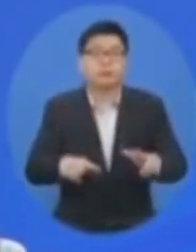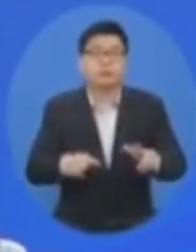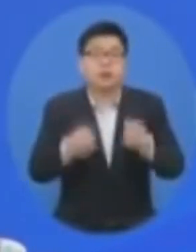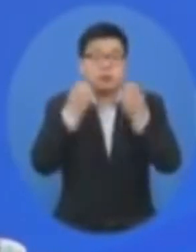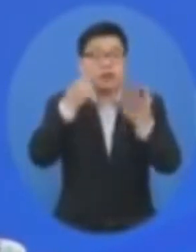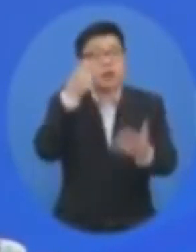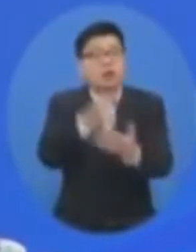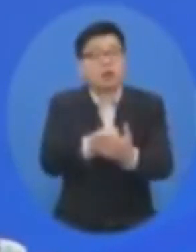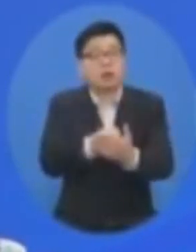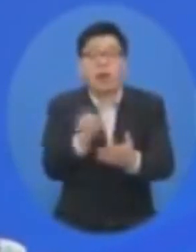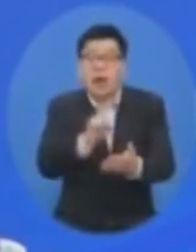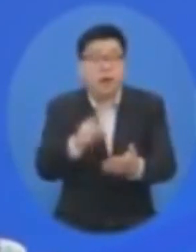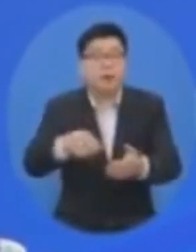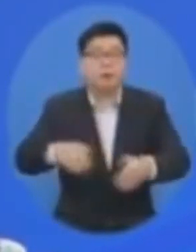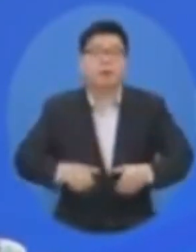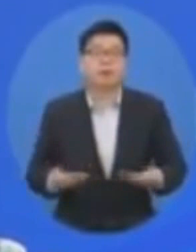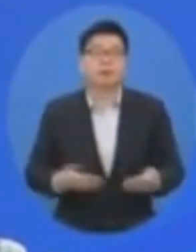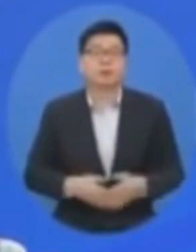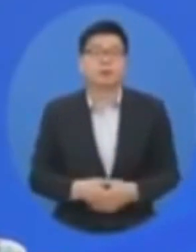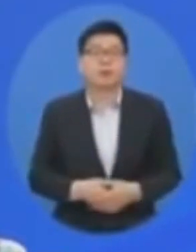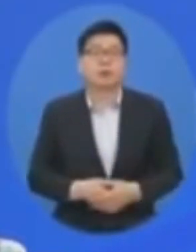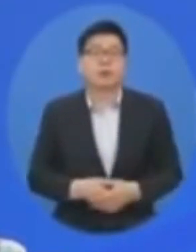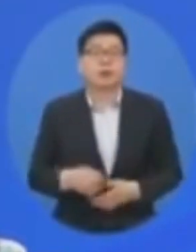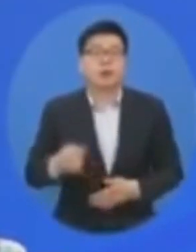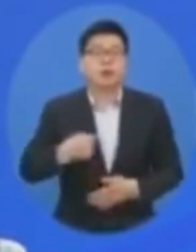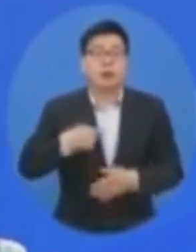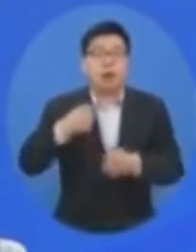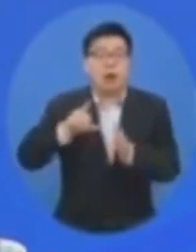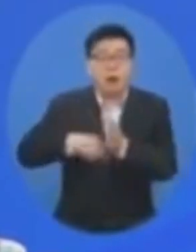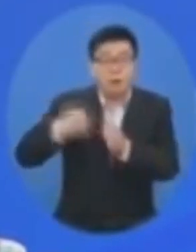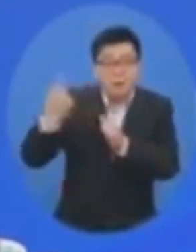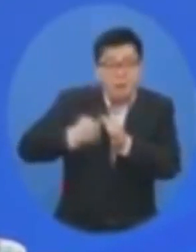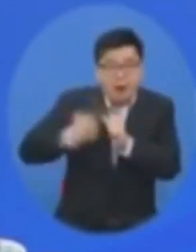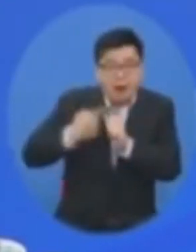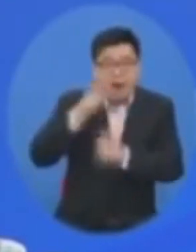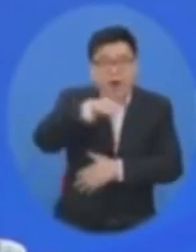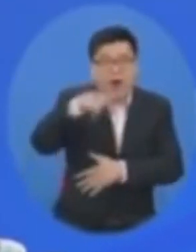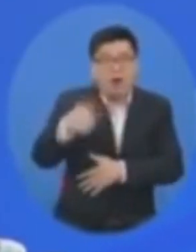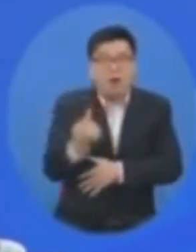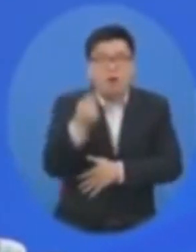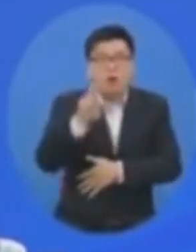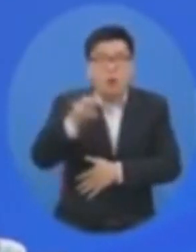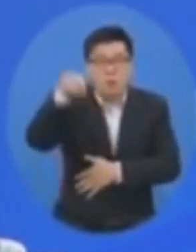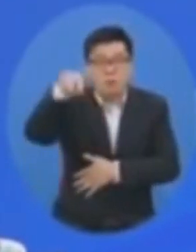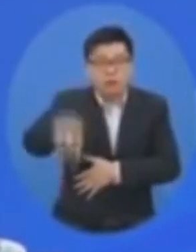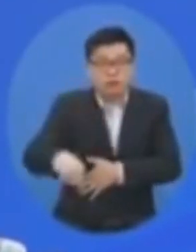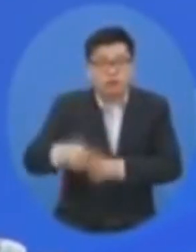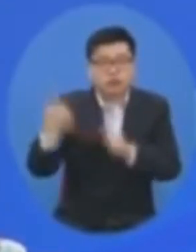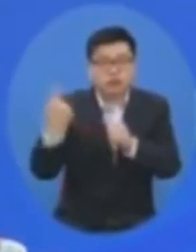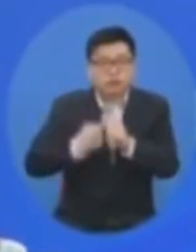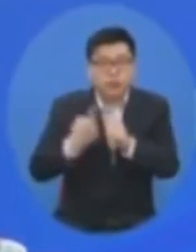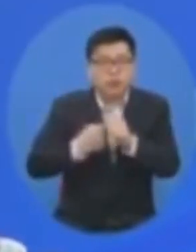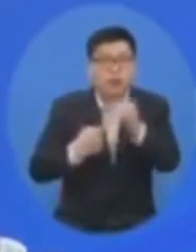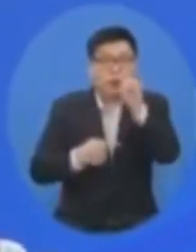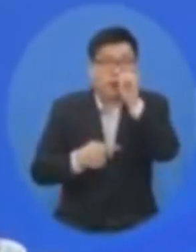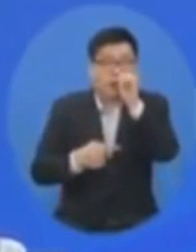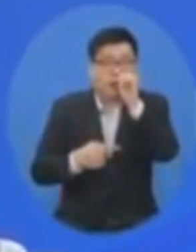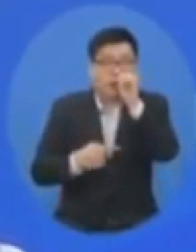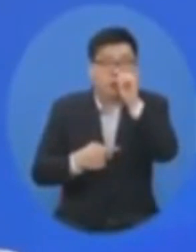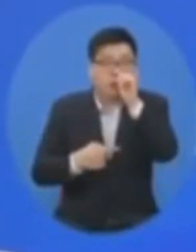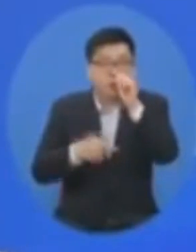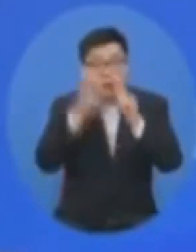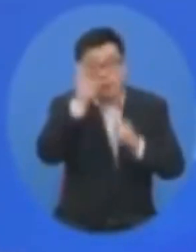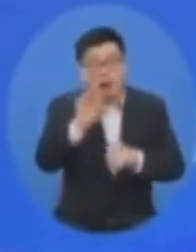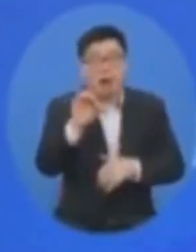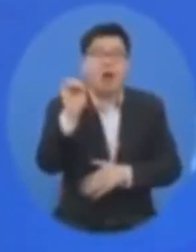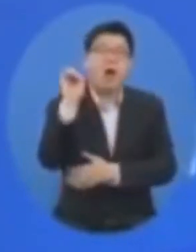새로운 결정할 게 없습니다. 그런데 나보고만 자꾸 꼼수 사태 그게 언론이 그 많이 기울어져 있다는